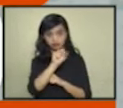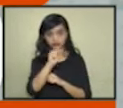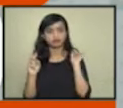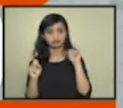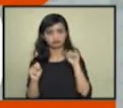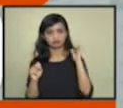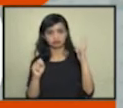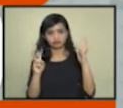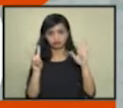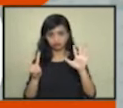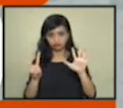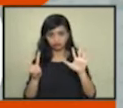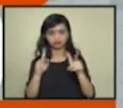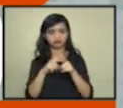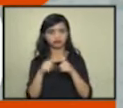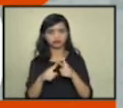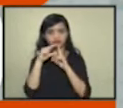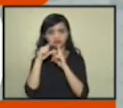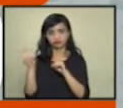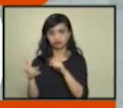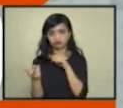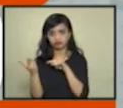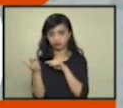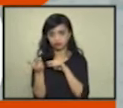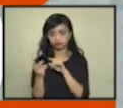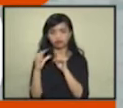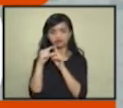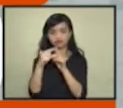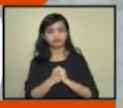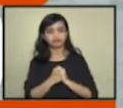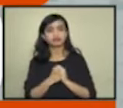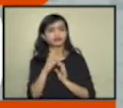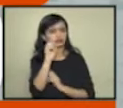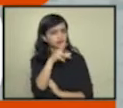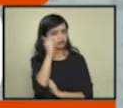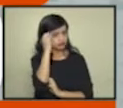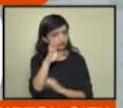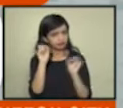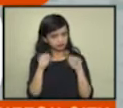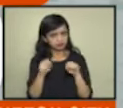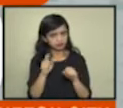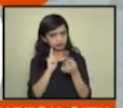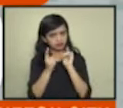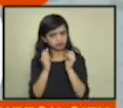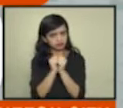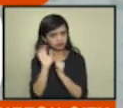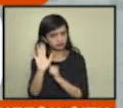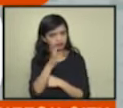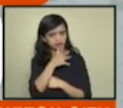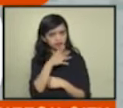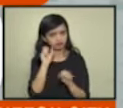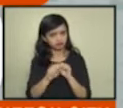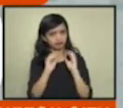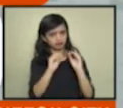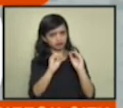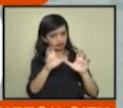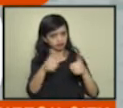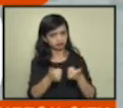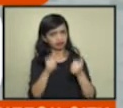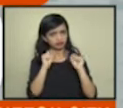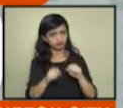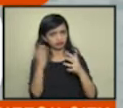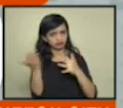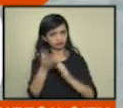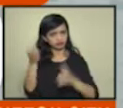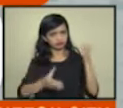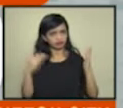Opo. Tapos itong dalawa, minumura yung nanay nyo? Oo, ganon po nga. Sir, pwede ko ba makausap yung mama mo para turuan ko yung mama mo kung paano makapagsampa ng